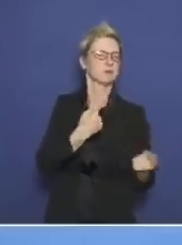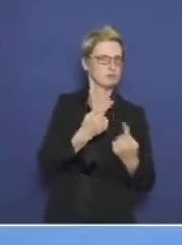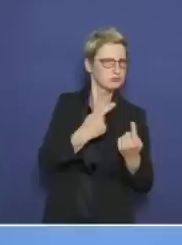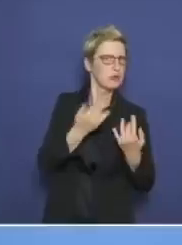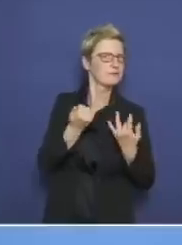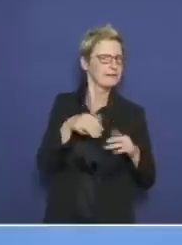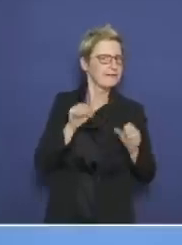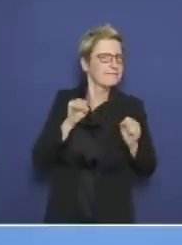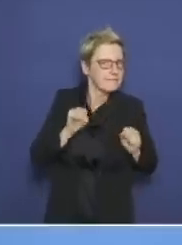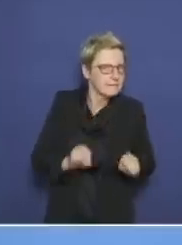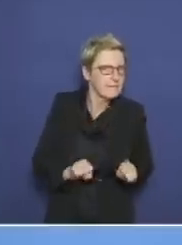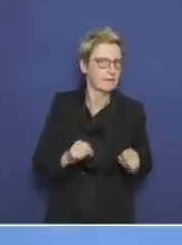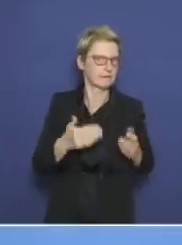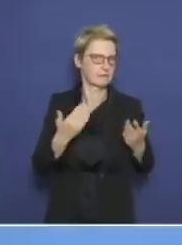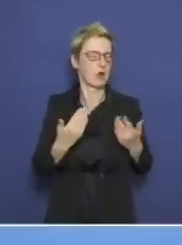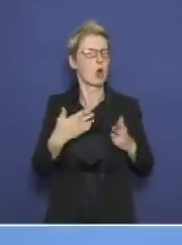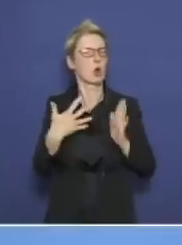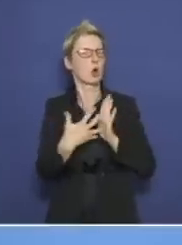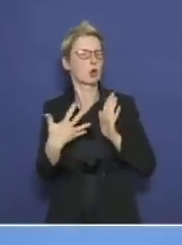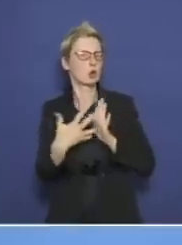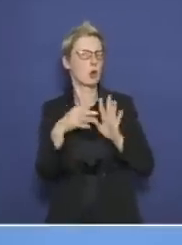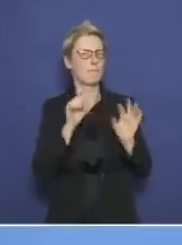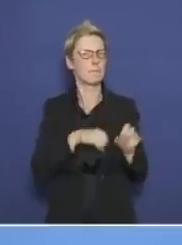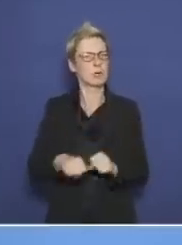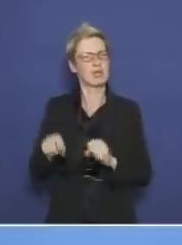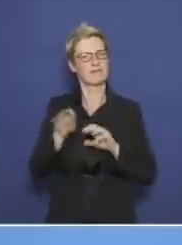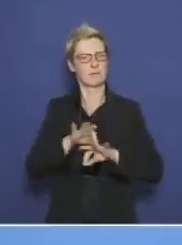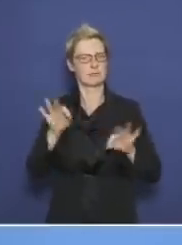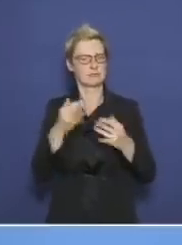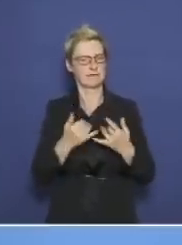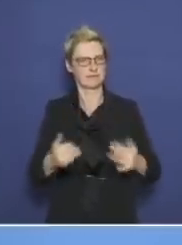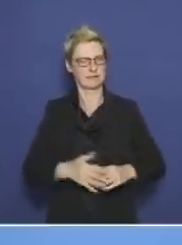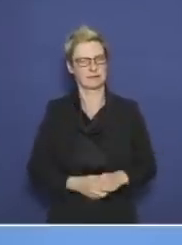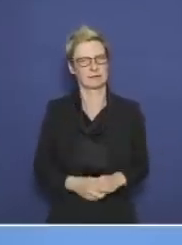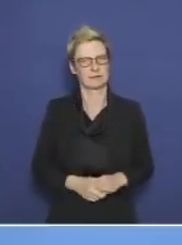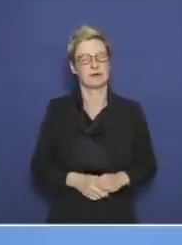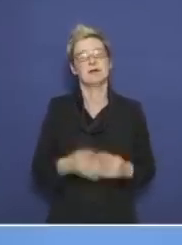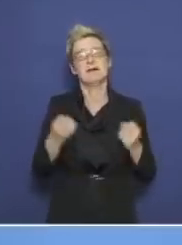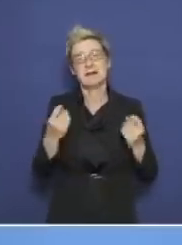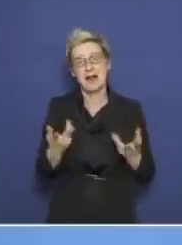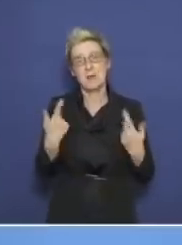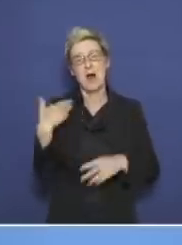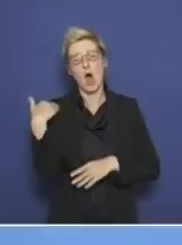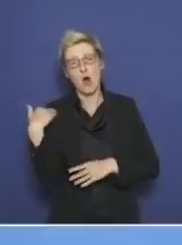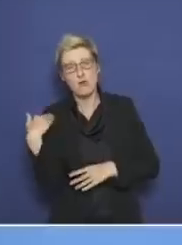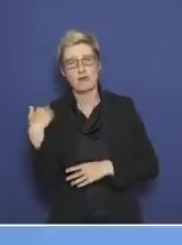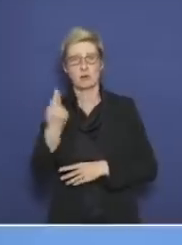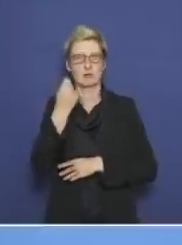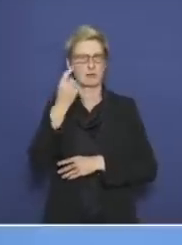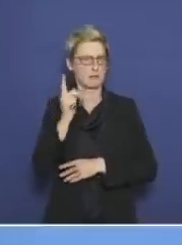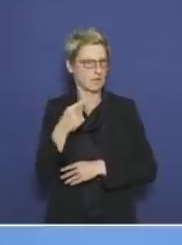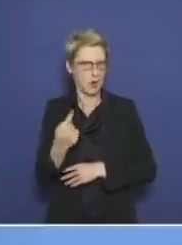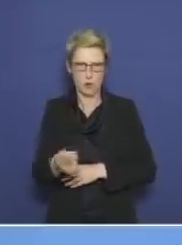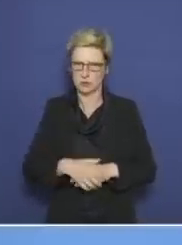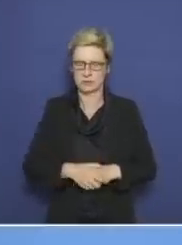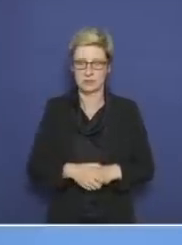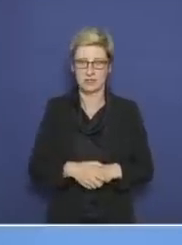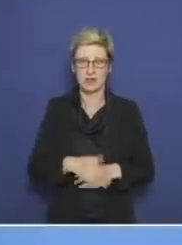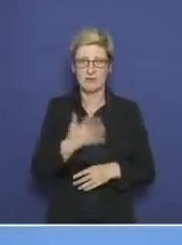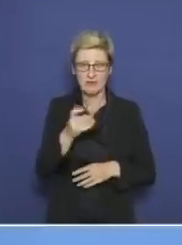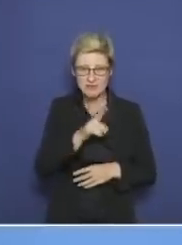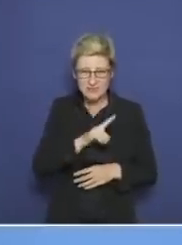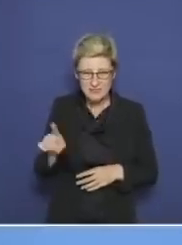man die Kontrollmöglichkeiten und auch da wieder unter vertretbarem Aufwand. Ich meine, 15.000 Teststellen rechnen